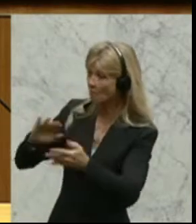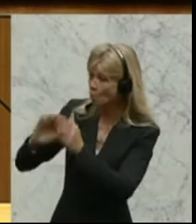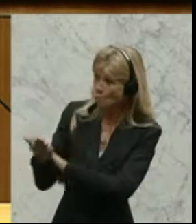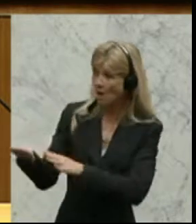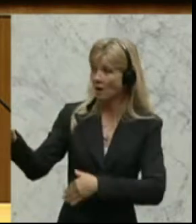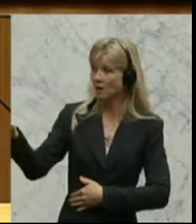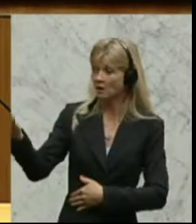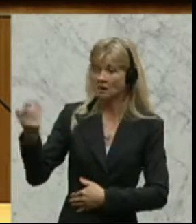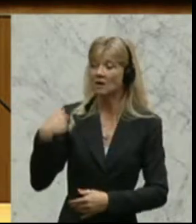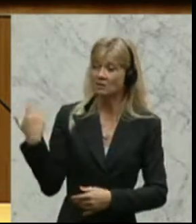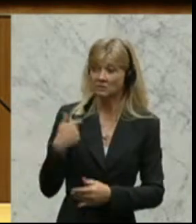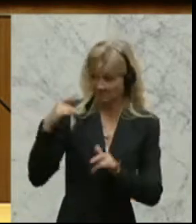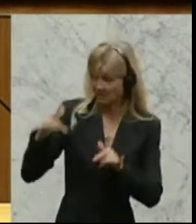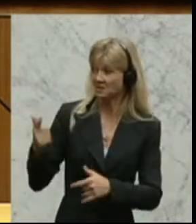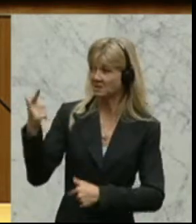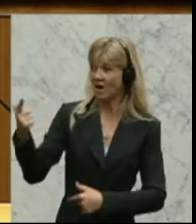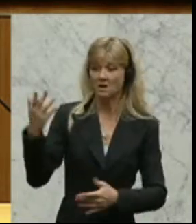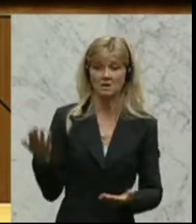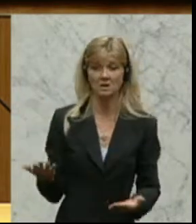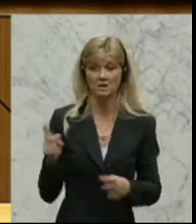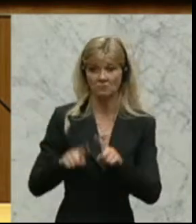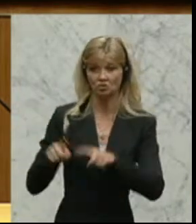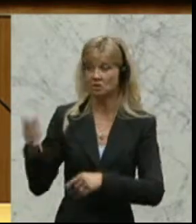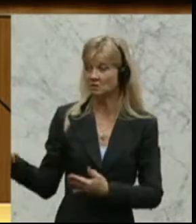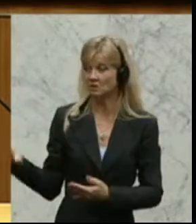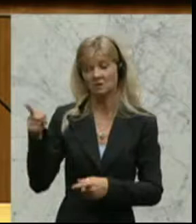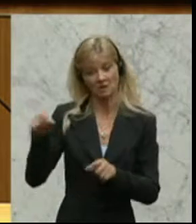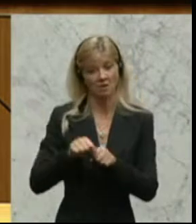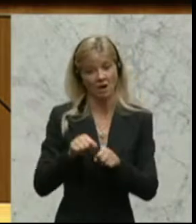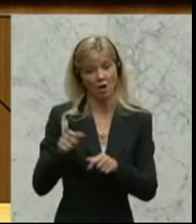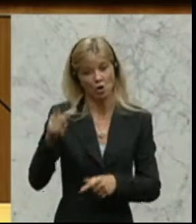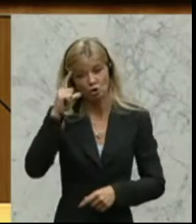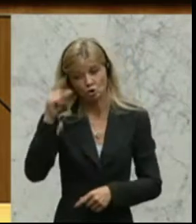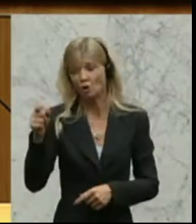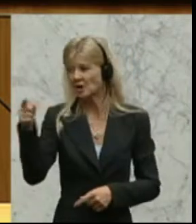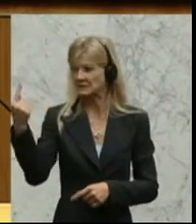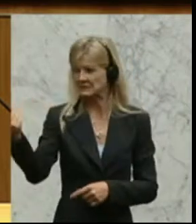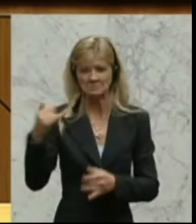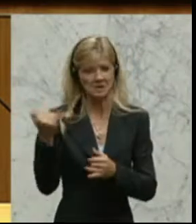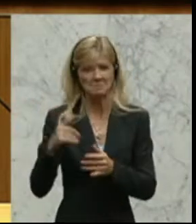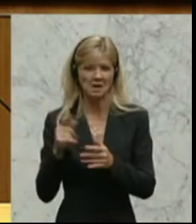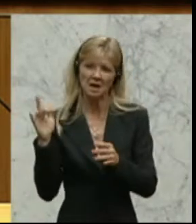davon. Und das ist übrigens auch eine Substanzsteuer, gegen die sie so heftig auftreten.